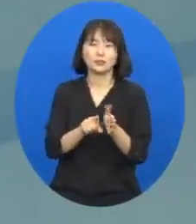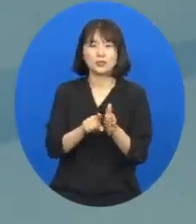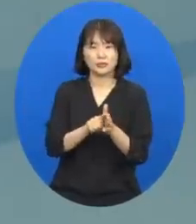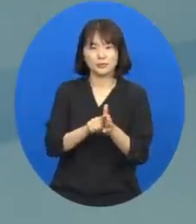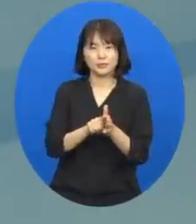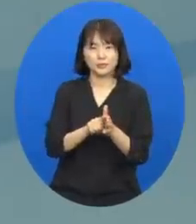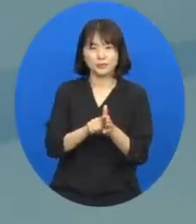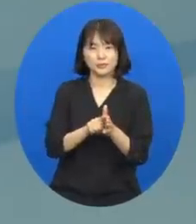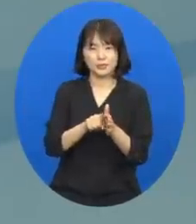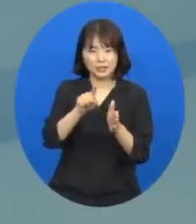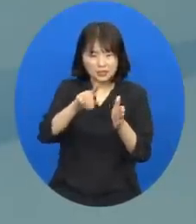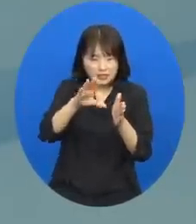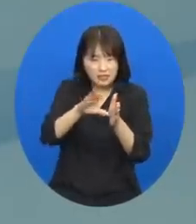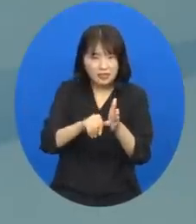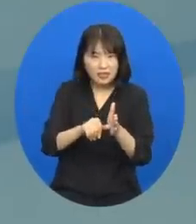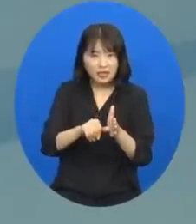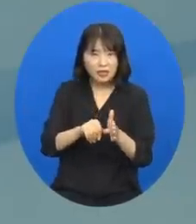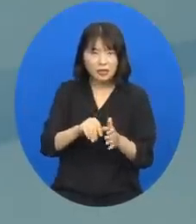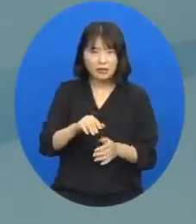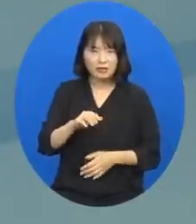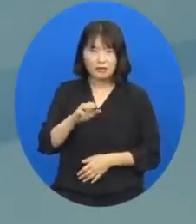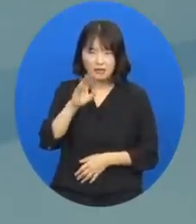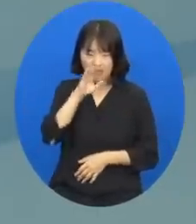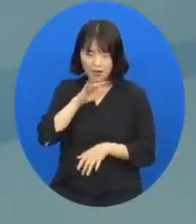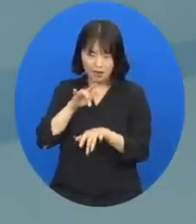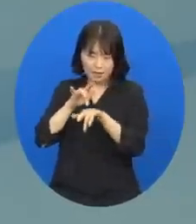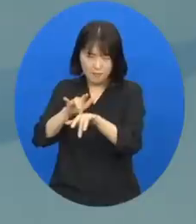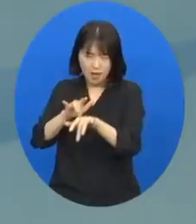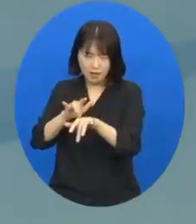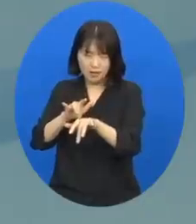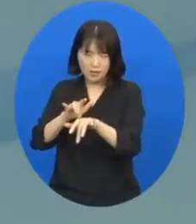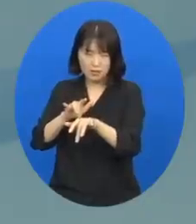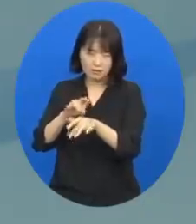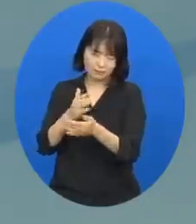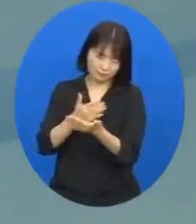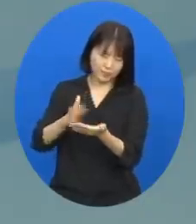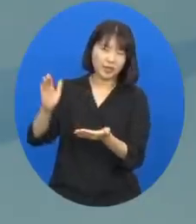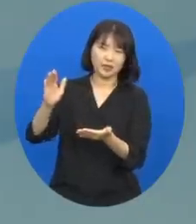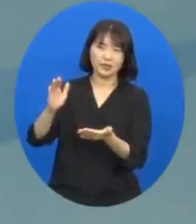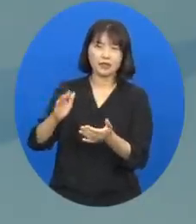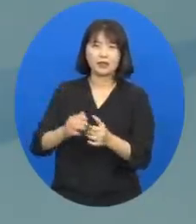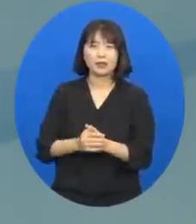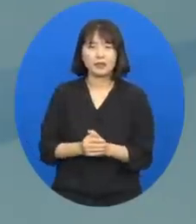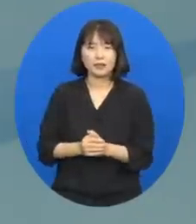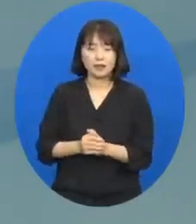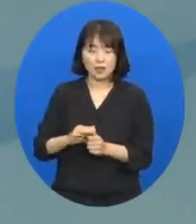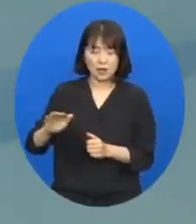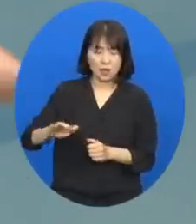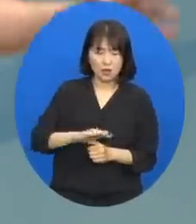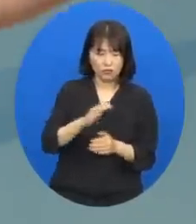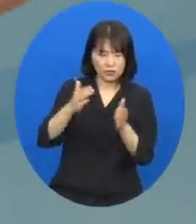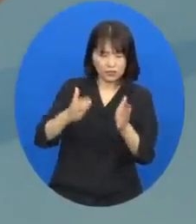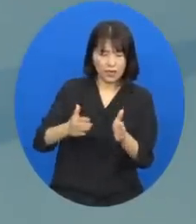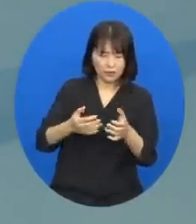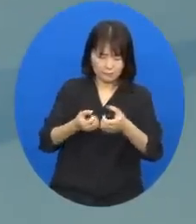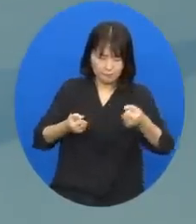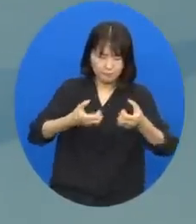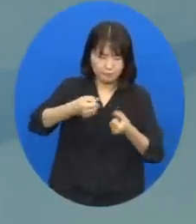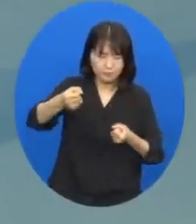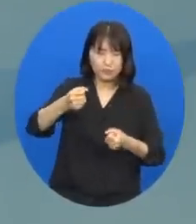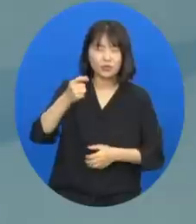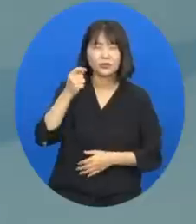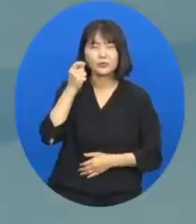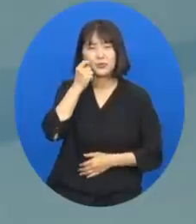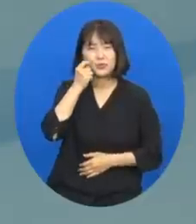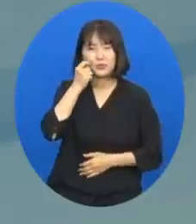악한 마귀는 요 저와 여러분들을 건드리지 못할 것입니다 우리 사회의 갈라 놓지 못하게 할 것입니다 우리 공동체를 파괴하지